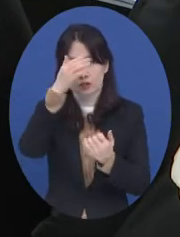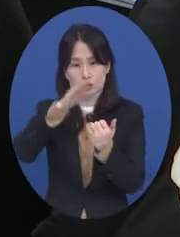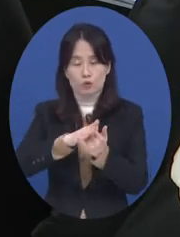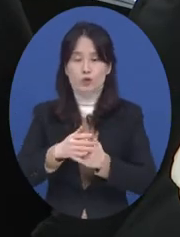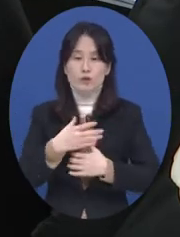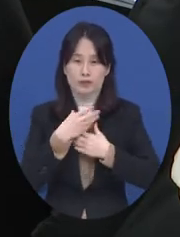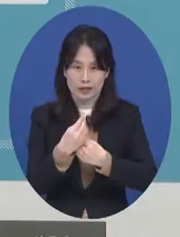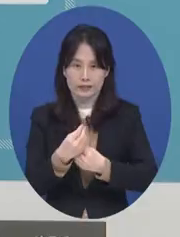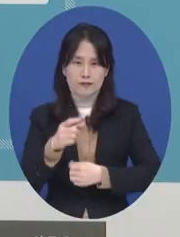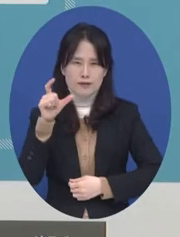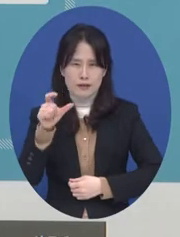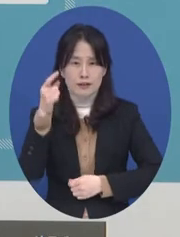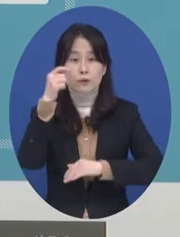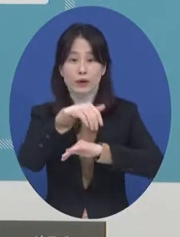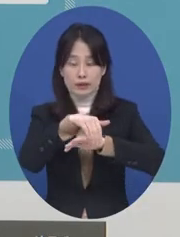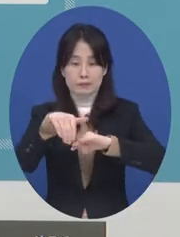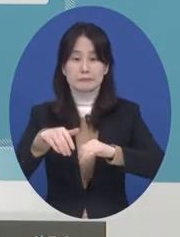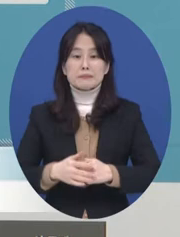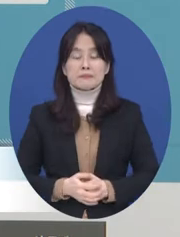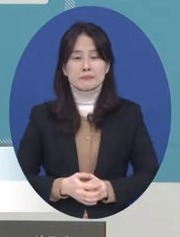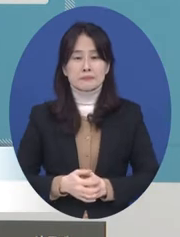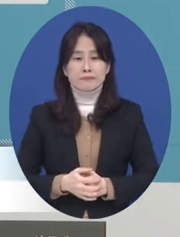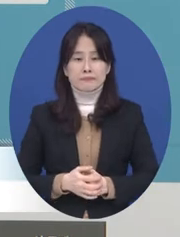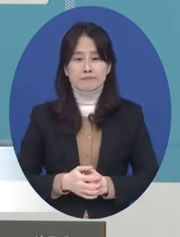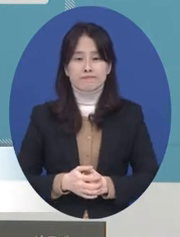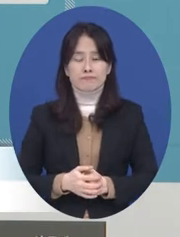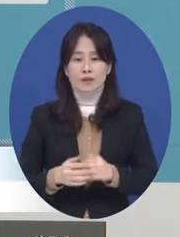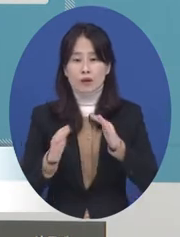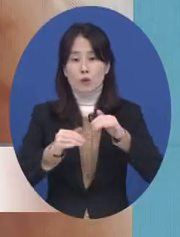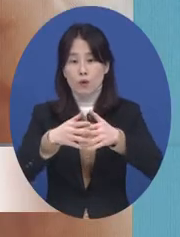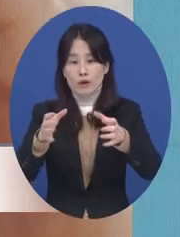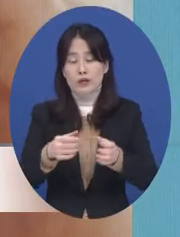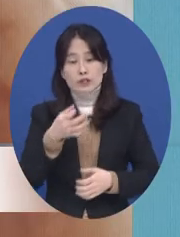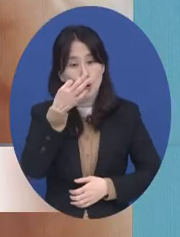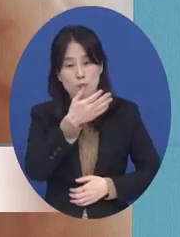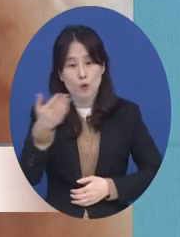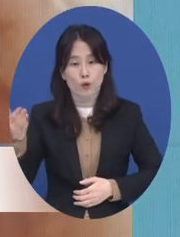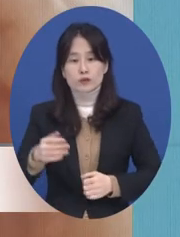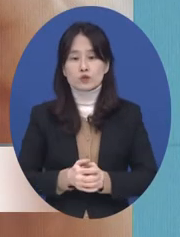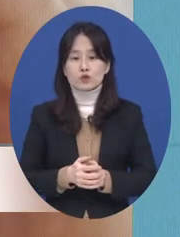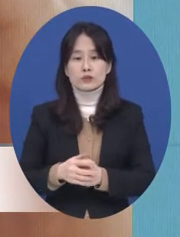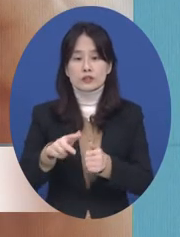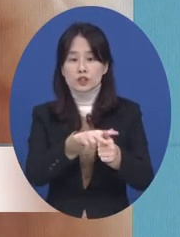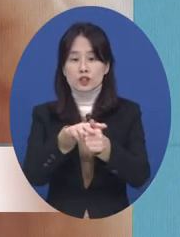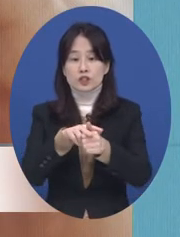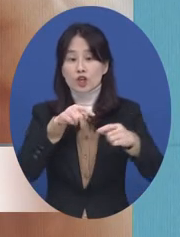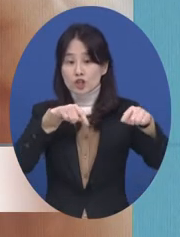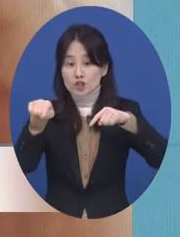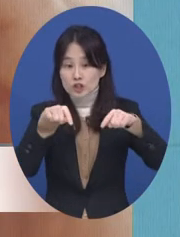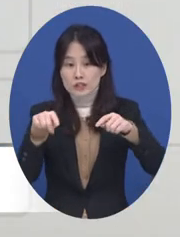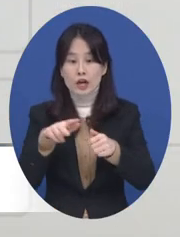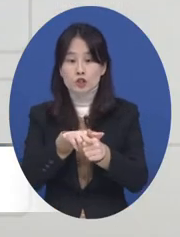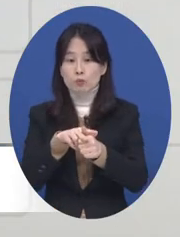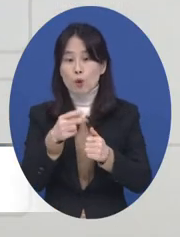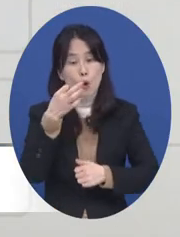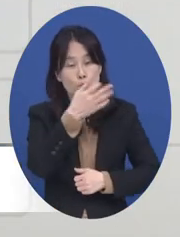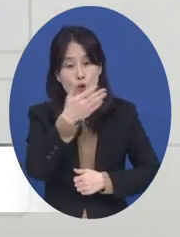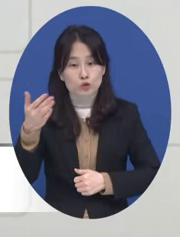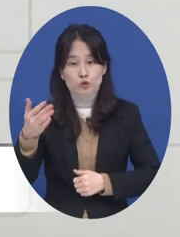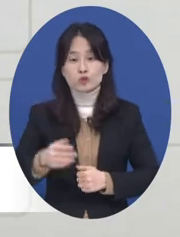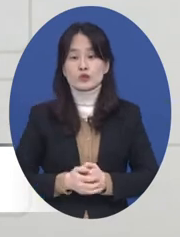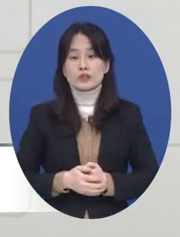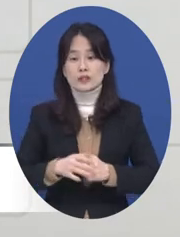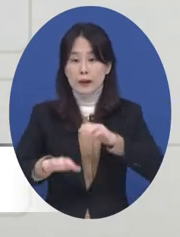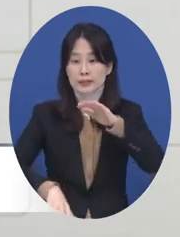만 강화에 들어갑니다 이밖에도 공공 기관에서 제공하는 청소년 지원 정책이나 정보를 한 눈에 확인할 수